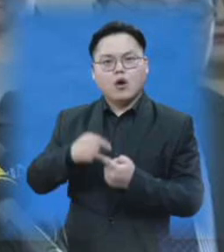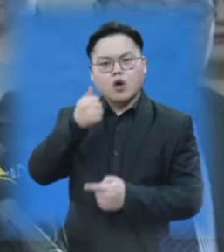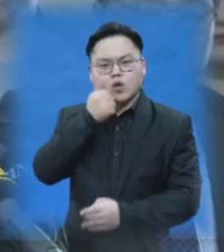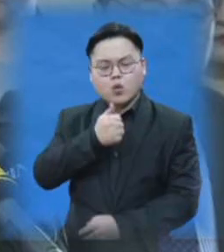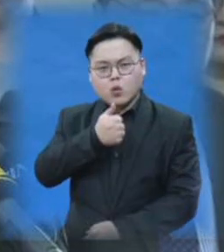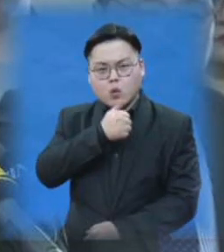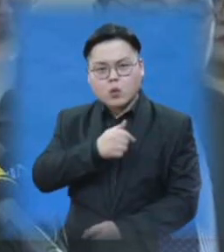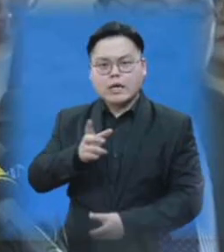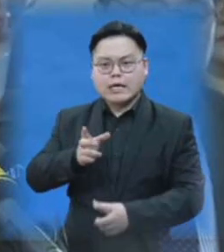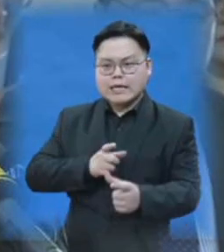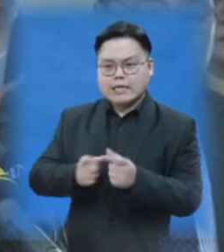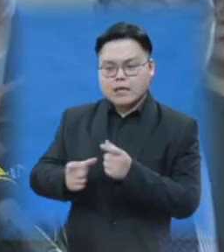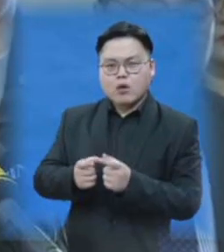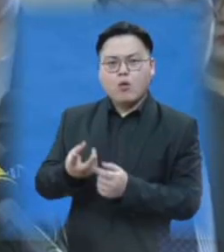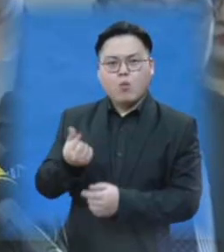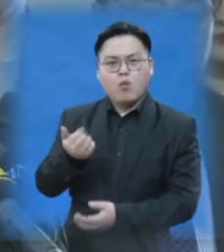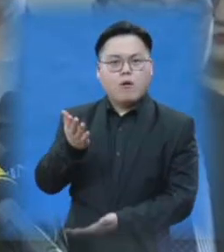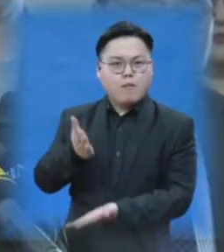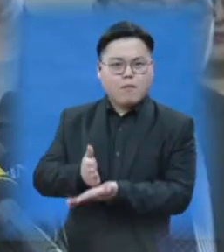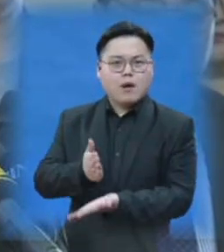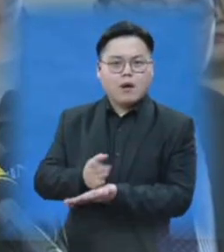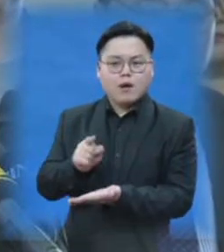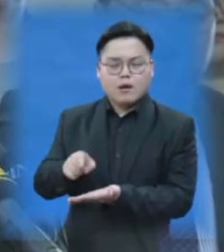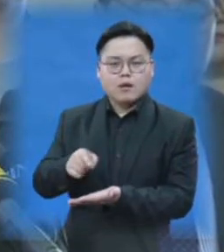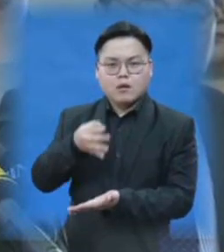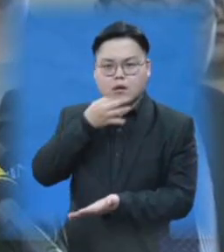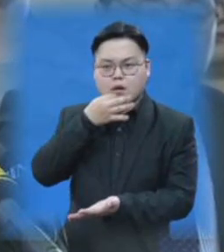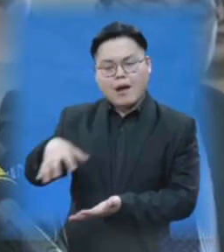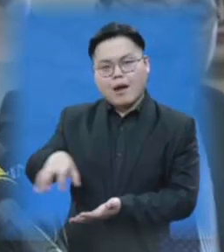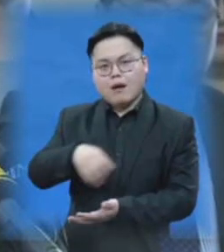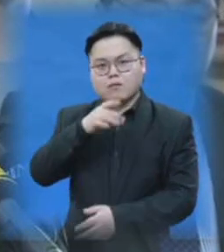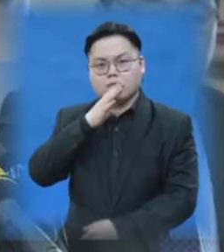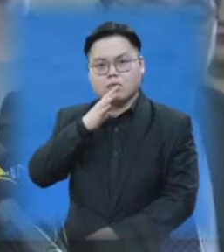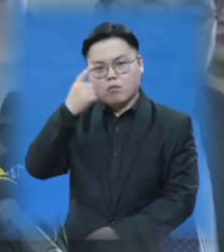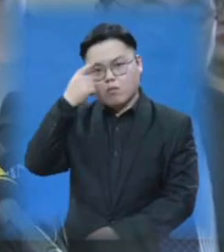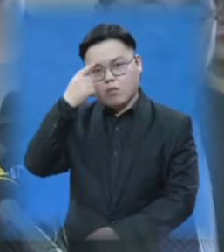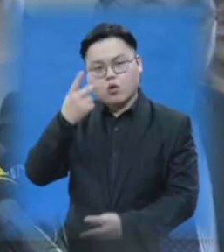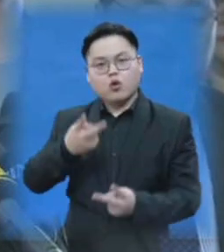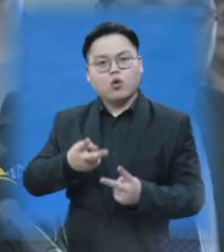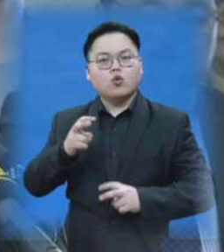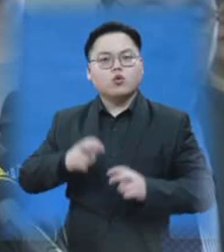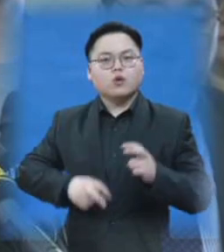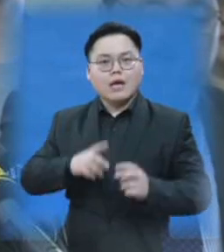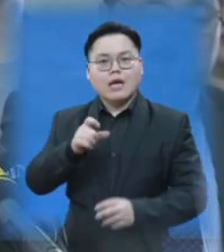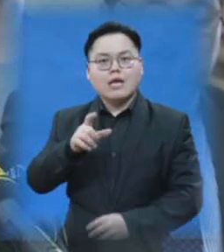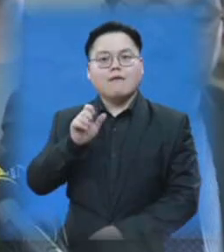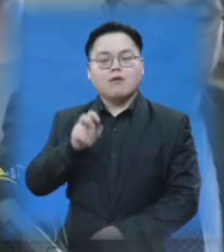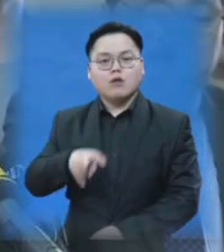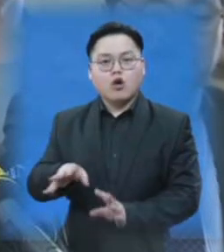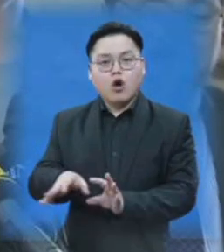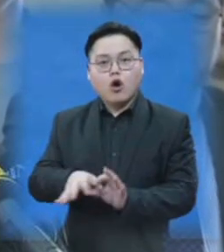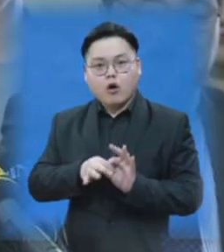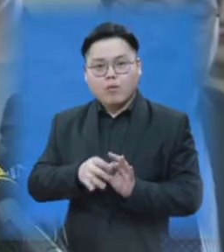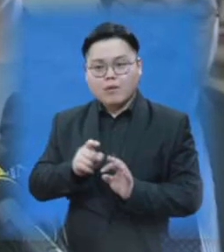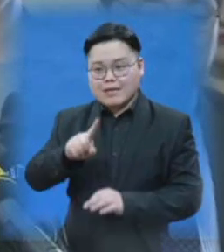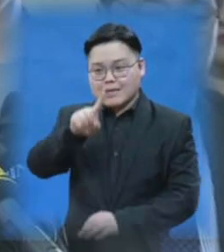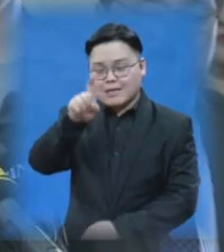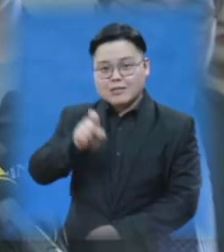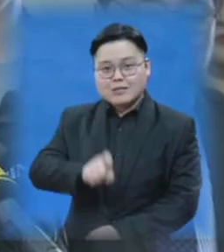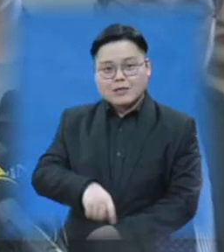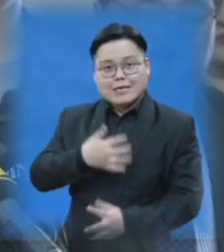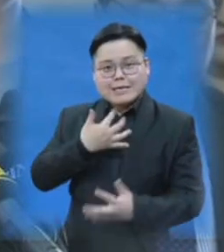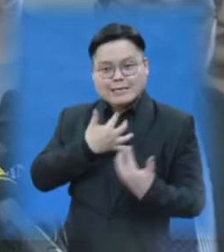далд зэрэг байж байгаа мөнгөнөөд байж байгаа. Тийм учраас энэ асуудлаар Монголын үйлдвэрчдийн эвлэлийн холбоо хэрвээ энэ асуудал дээр нэг яруу арга хэмжээ